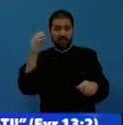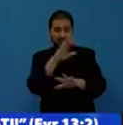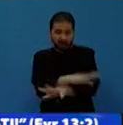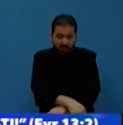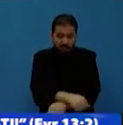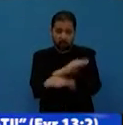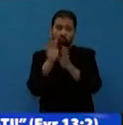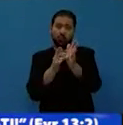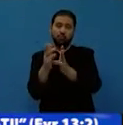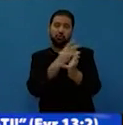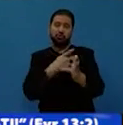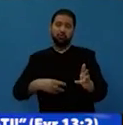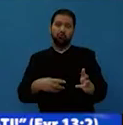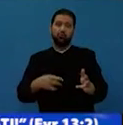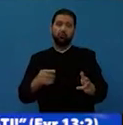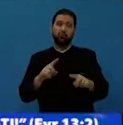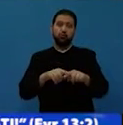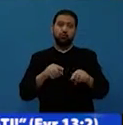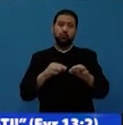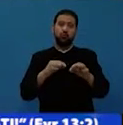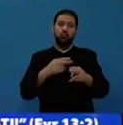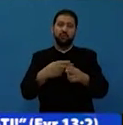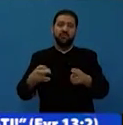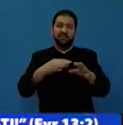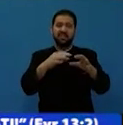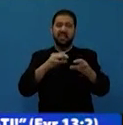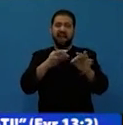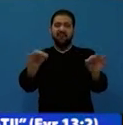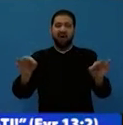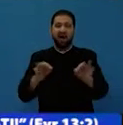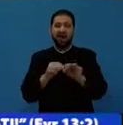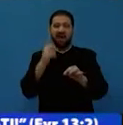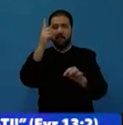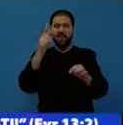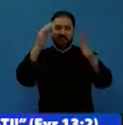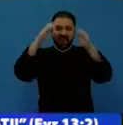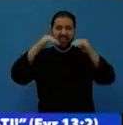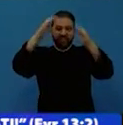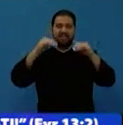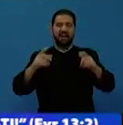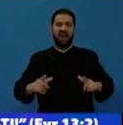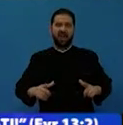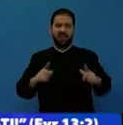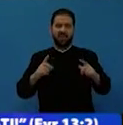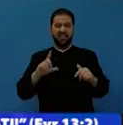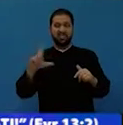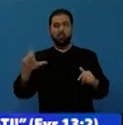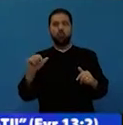Sfânta Familie, de la primele zile ale existenței sale pământești,